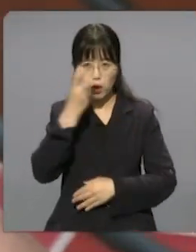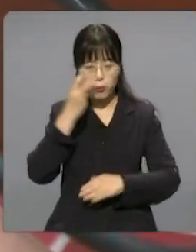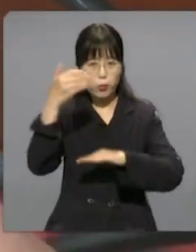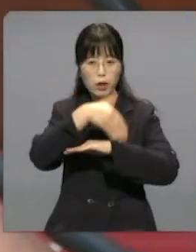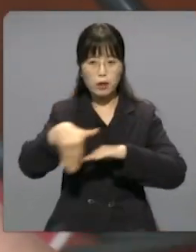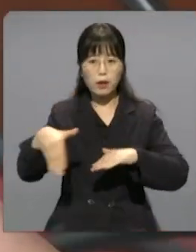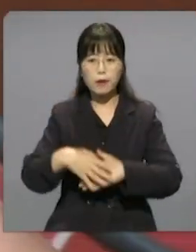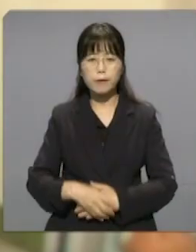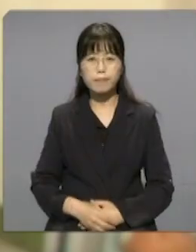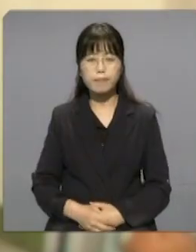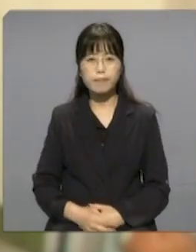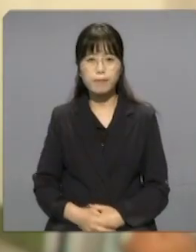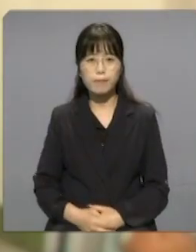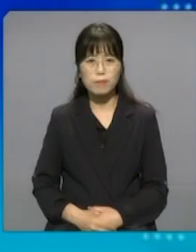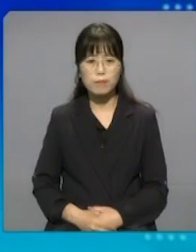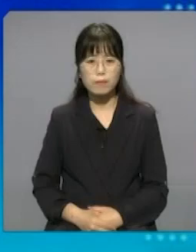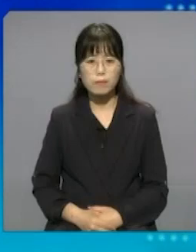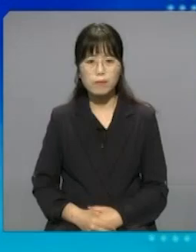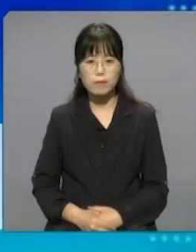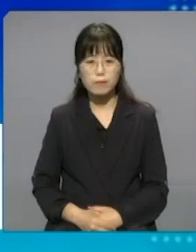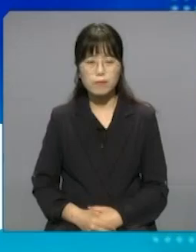예정입니다.